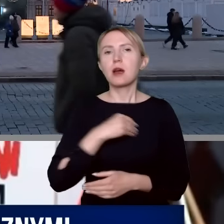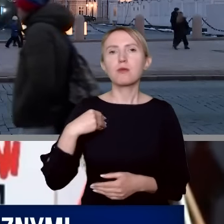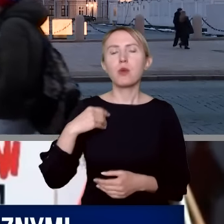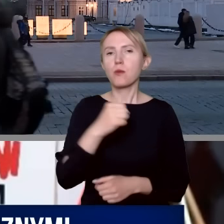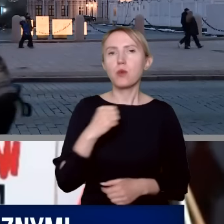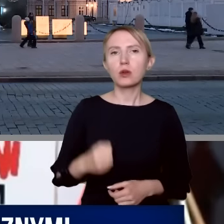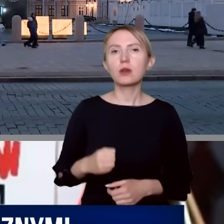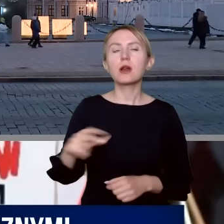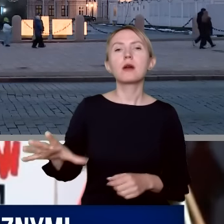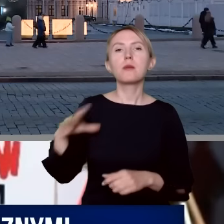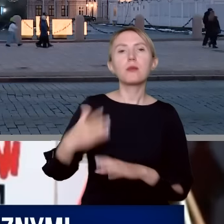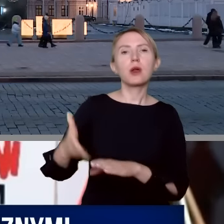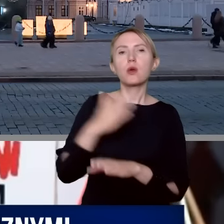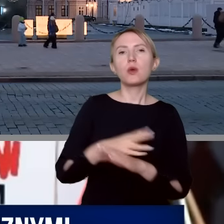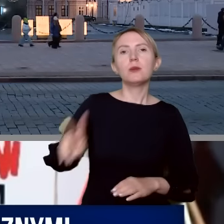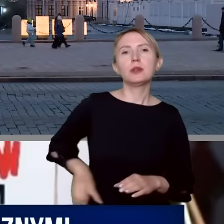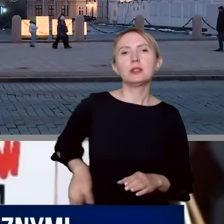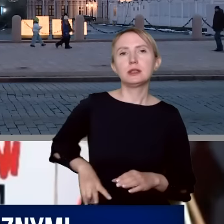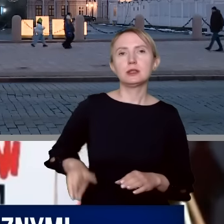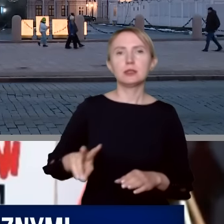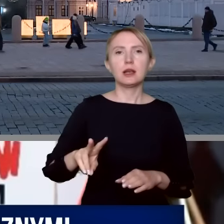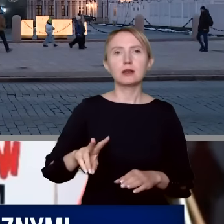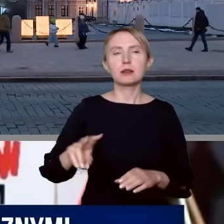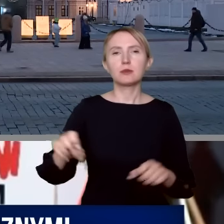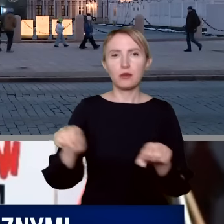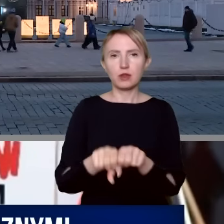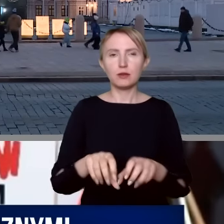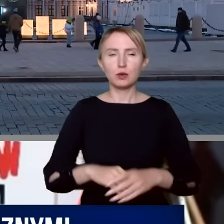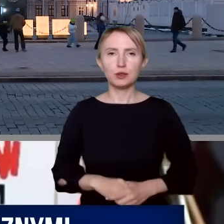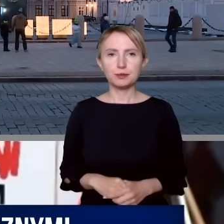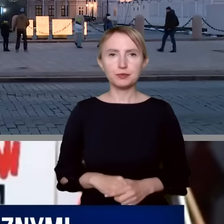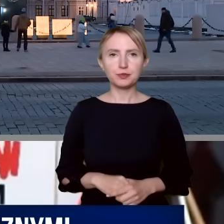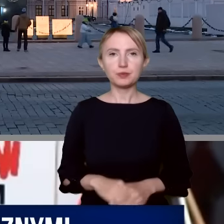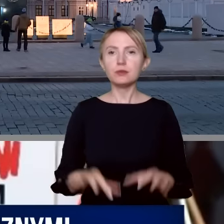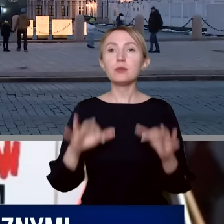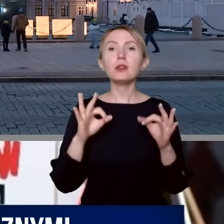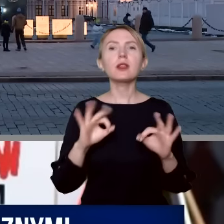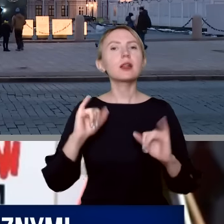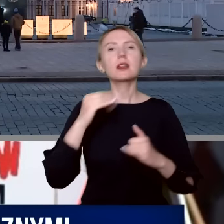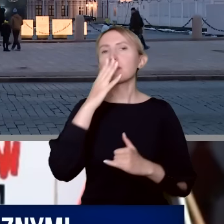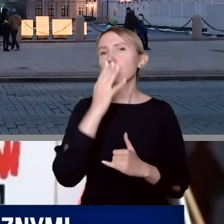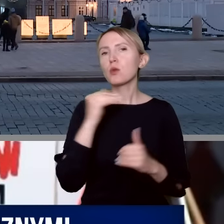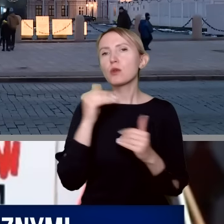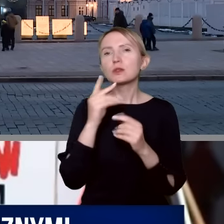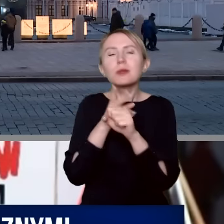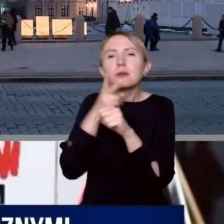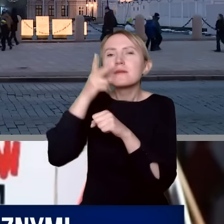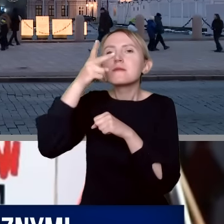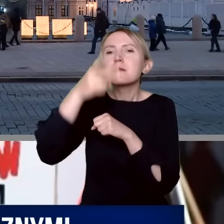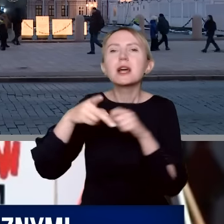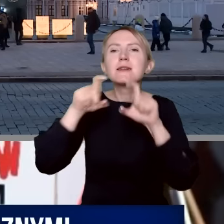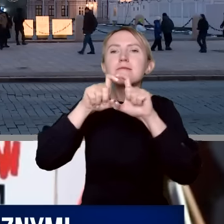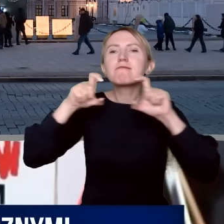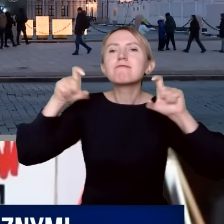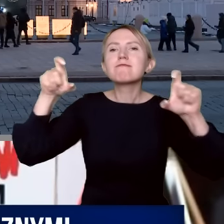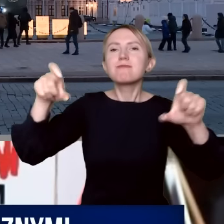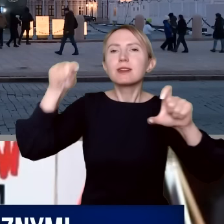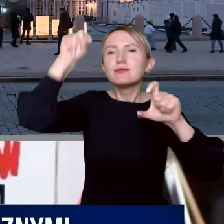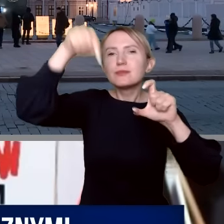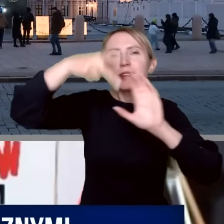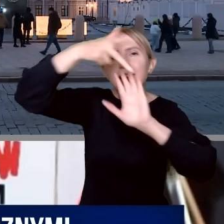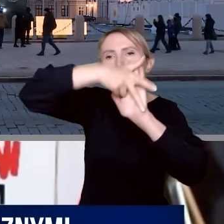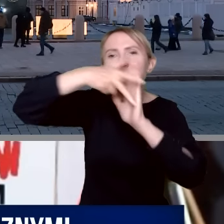Dzień dobry, panie ministrze. Kłaniam się, witam państwa. To jak wygląda teraz, jakbyśmy mogli wniknąć w te mury Pałacu Prezydenckiego? Mieli taką kamerę z dużym zbliżeniem